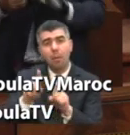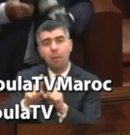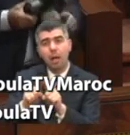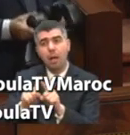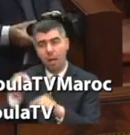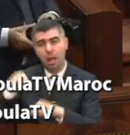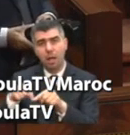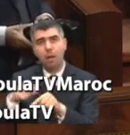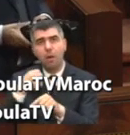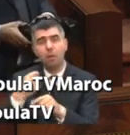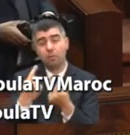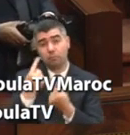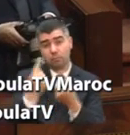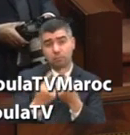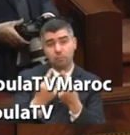أخرى، كذلك